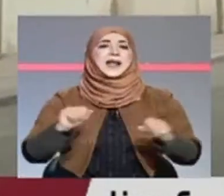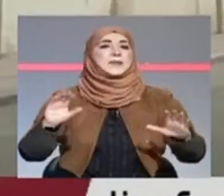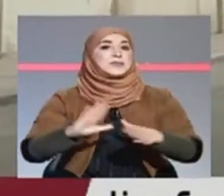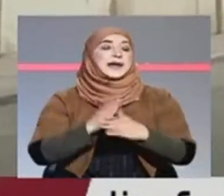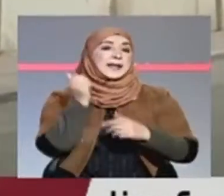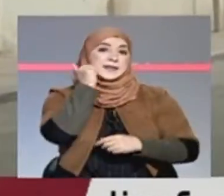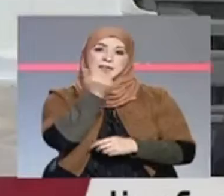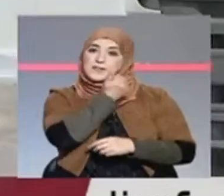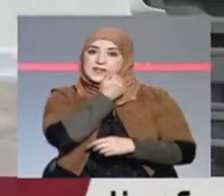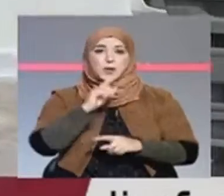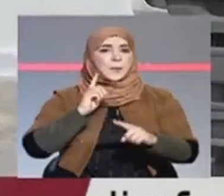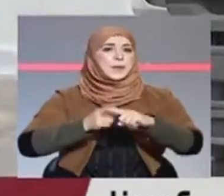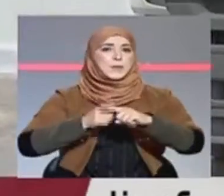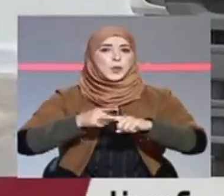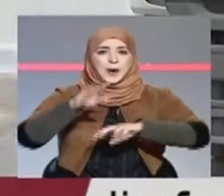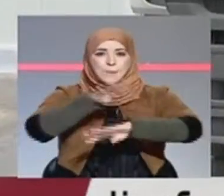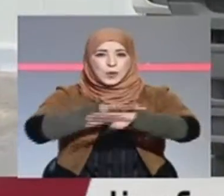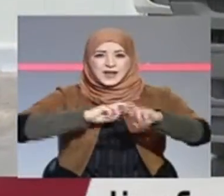ومنعت